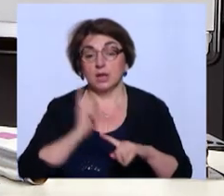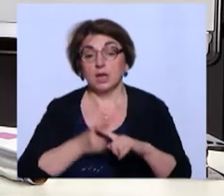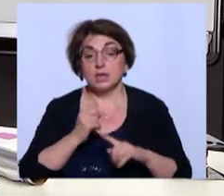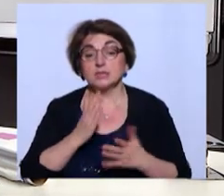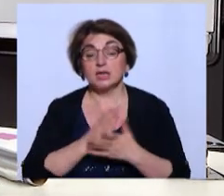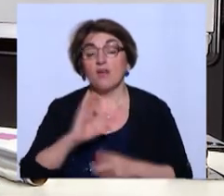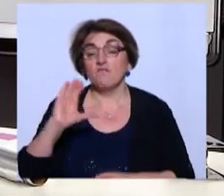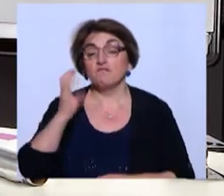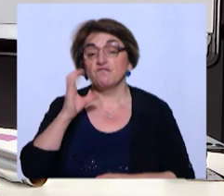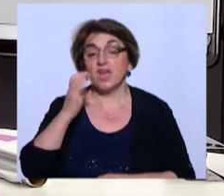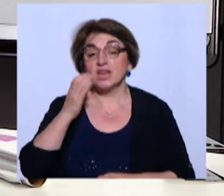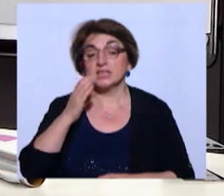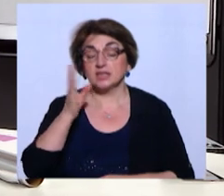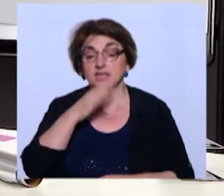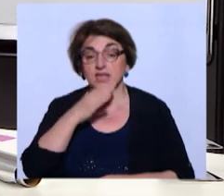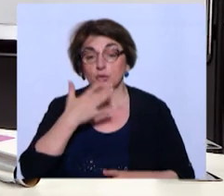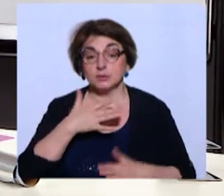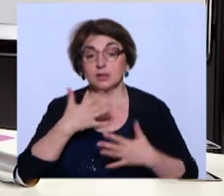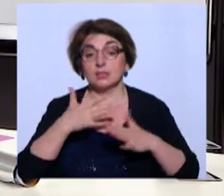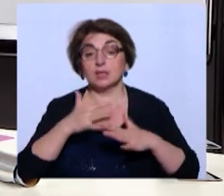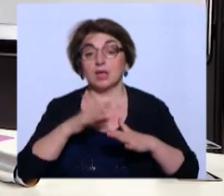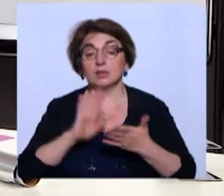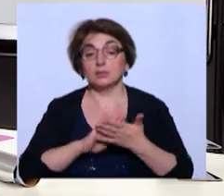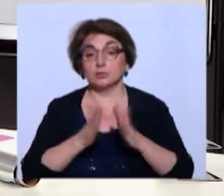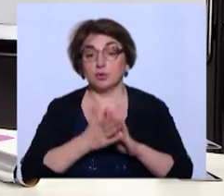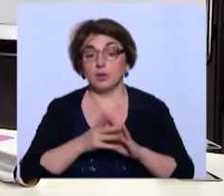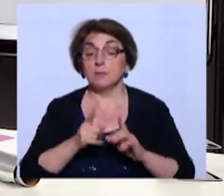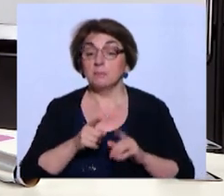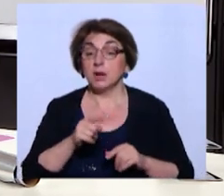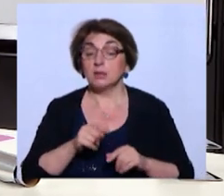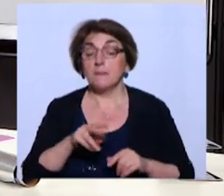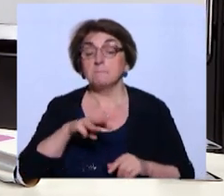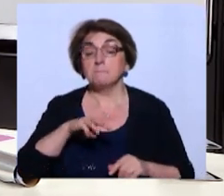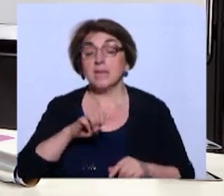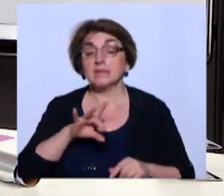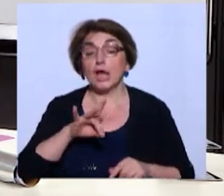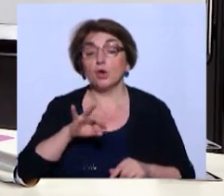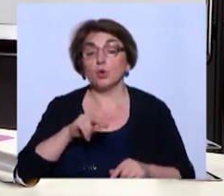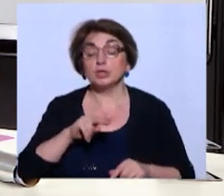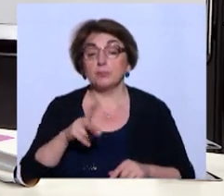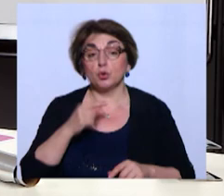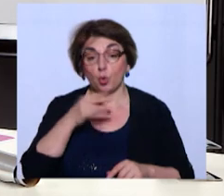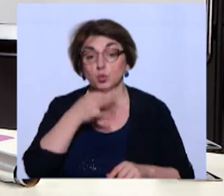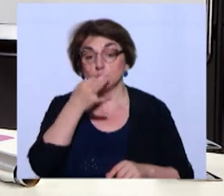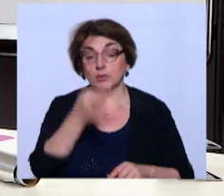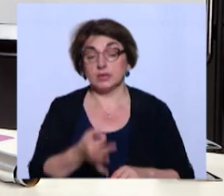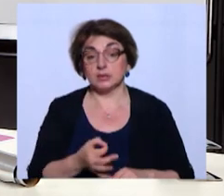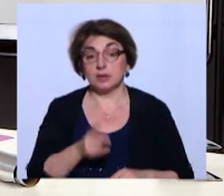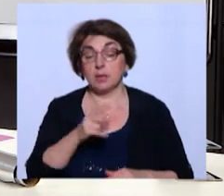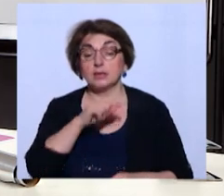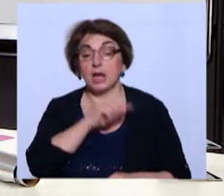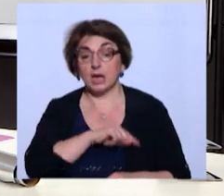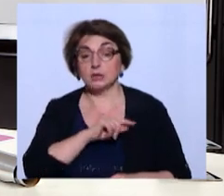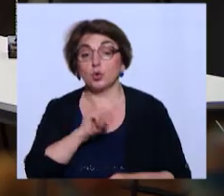არის ვერცხლისწყალი, რომელიც არის თხევად მდგომარეობაში. რაც შეეხება მეტალოიდებს, მეტალოიდები, როგორც უკვე